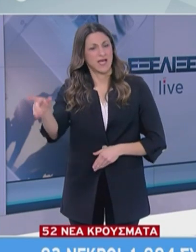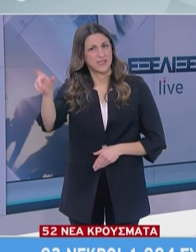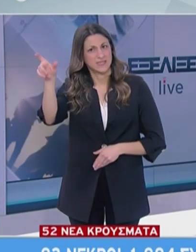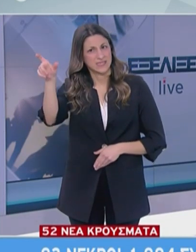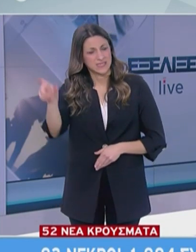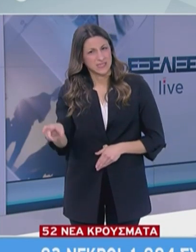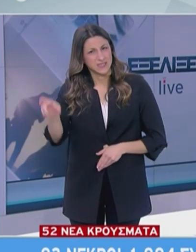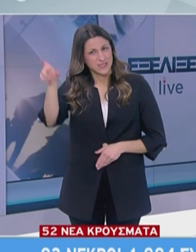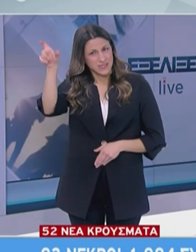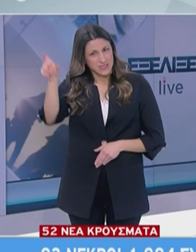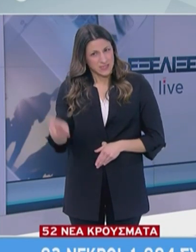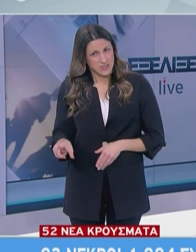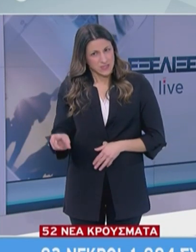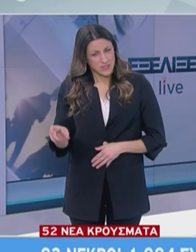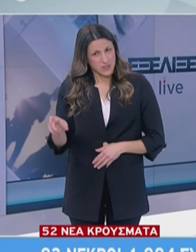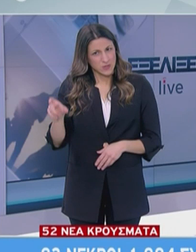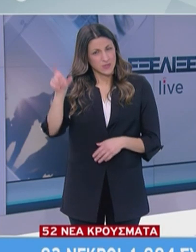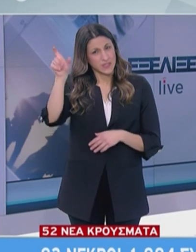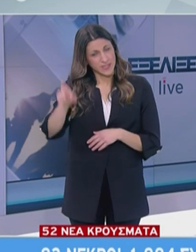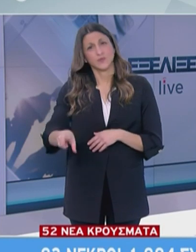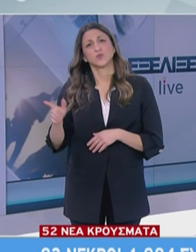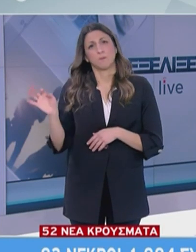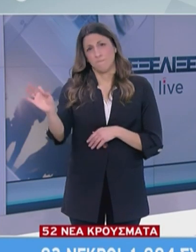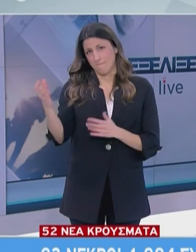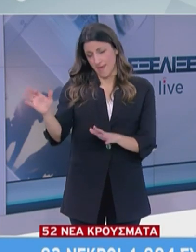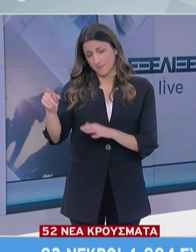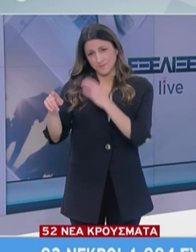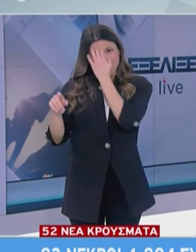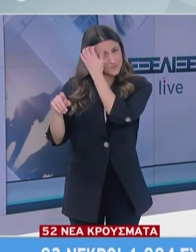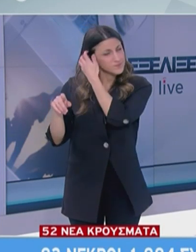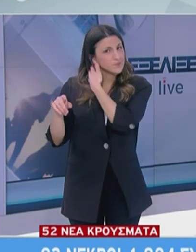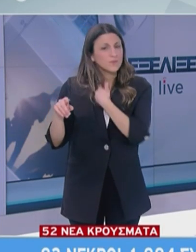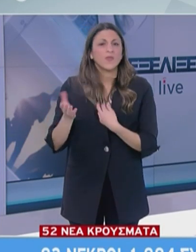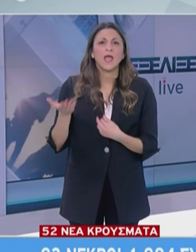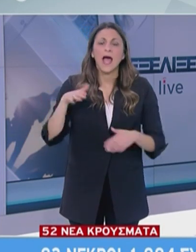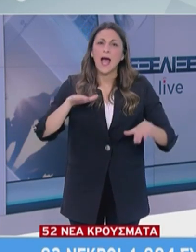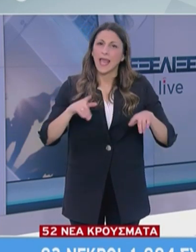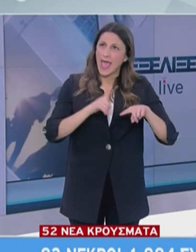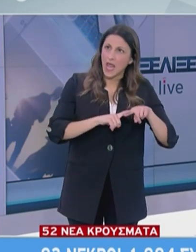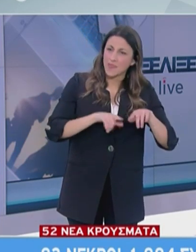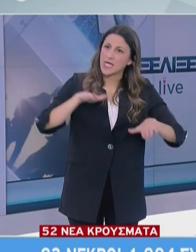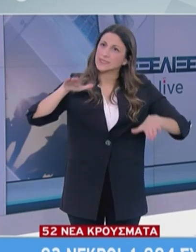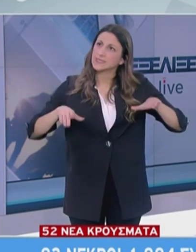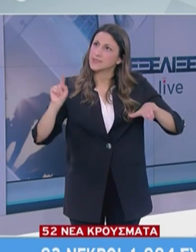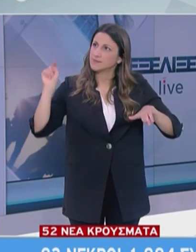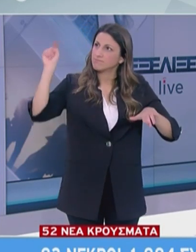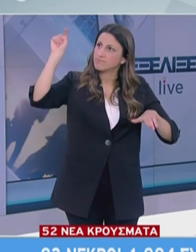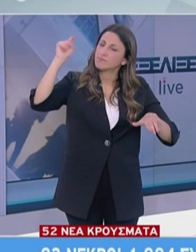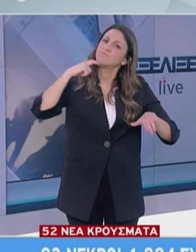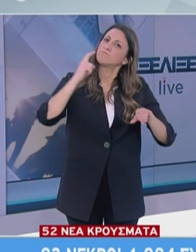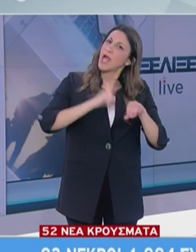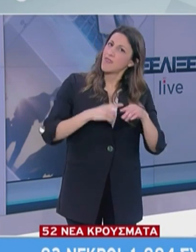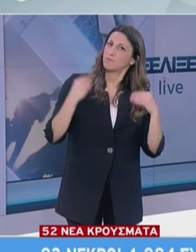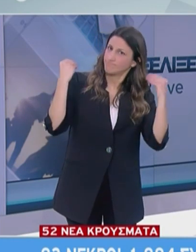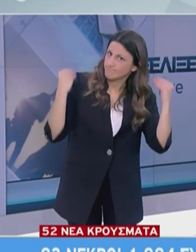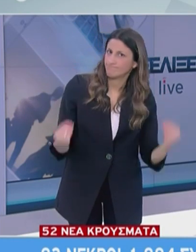δεν μέρος κρούσματος του μαιευτηρίου. Αλλά σε σχέση με άλλες χώρες είμαστε πολύ καλά και σε αυτό το επίπεδο. Αλλά η υγειονομική, όπως